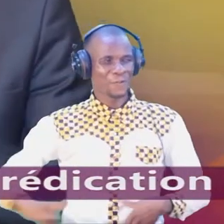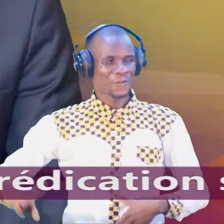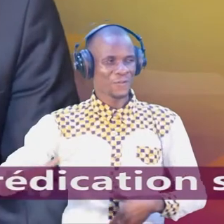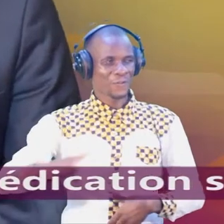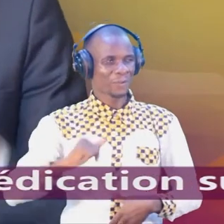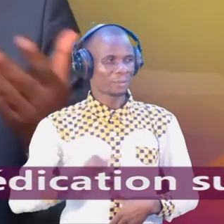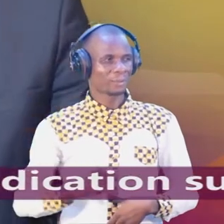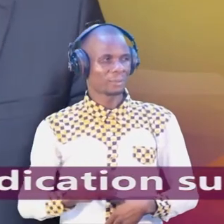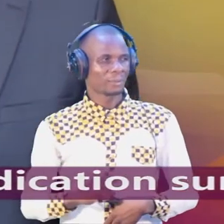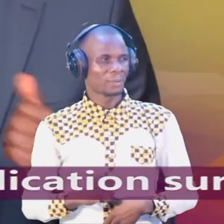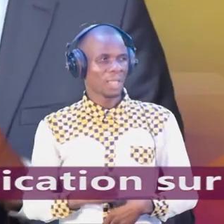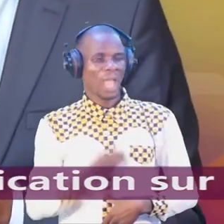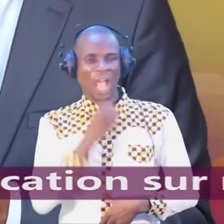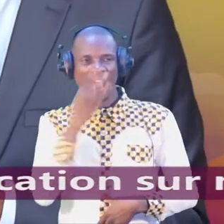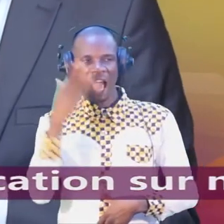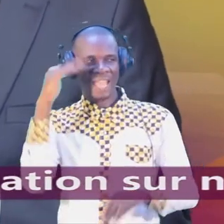Asante mama Caroline.